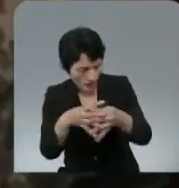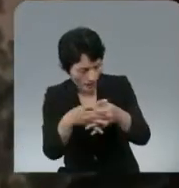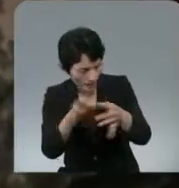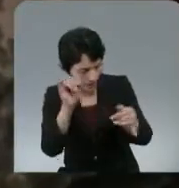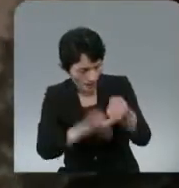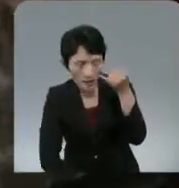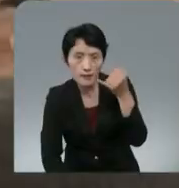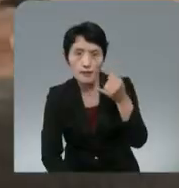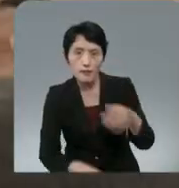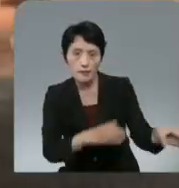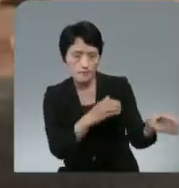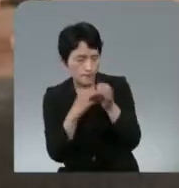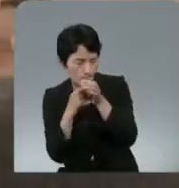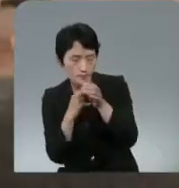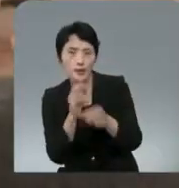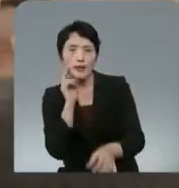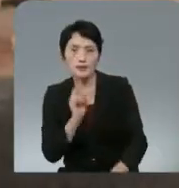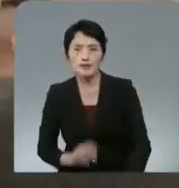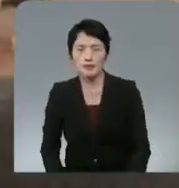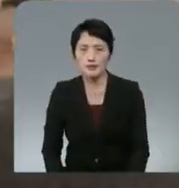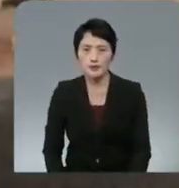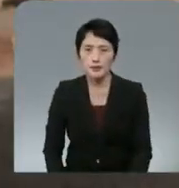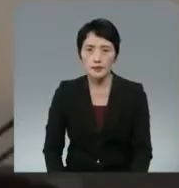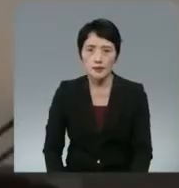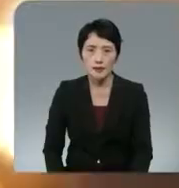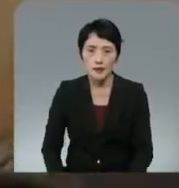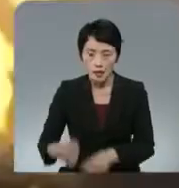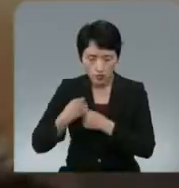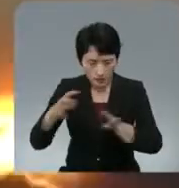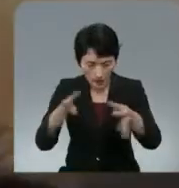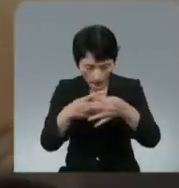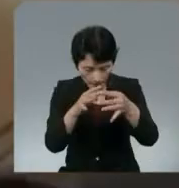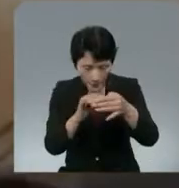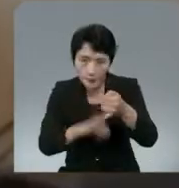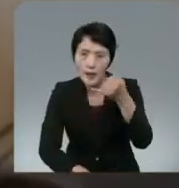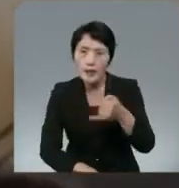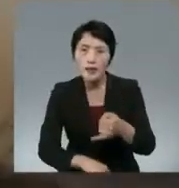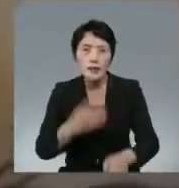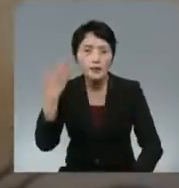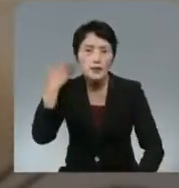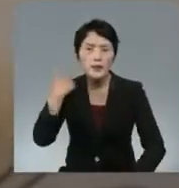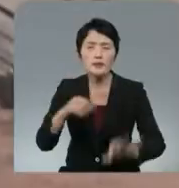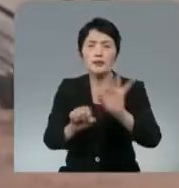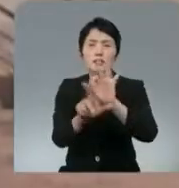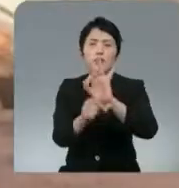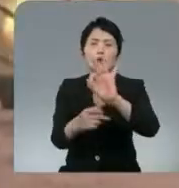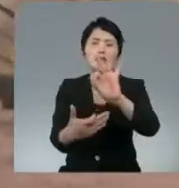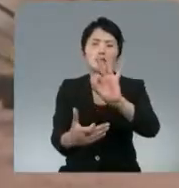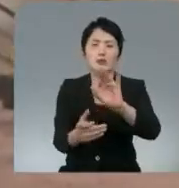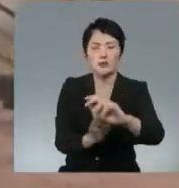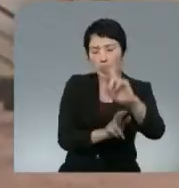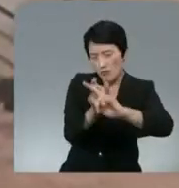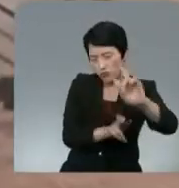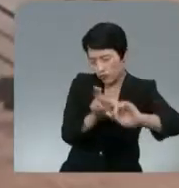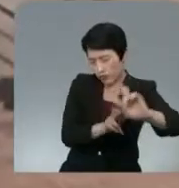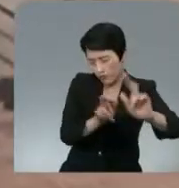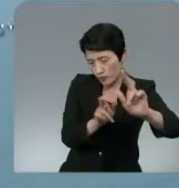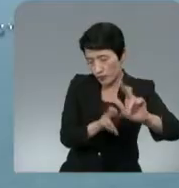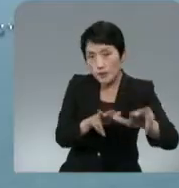комитета начальников штабов вооруженных сил республики Корея стрельбы велись из района